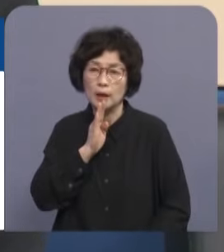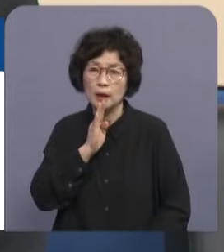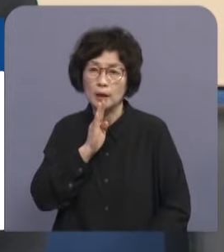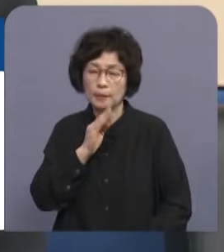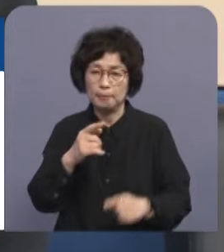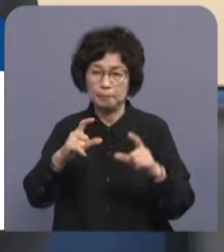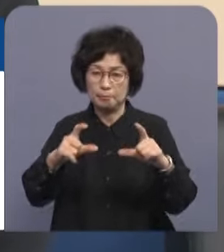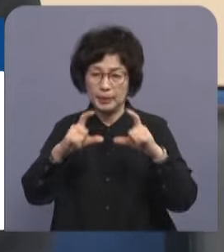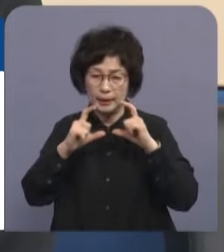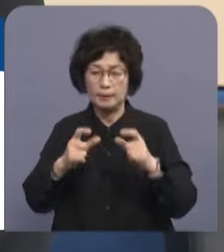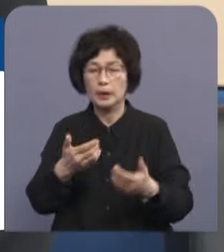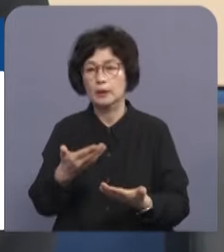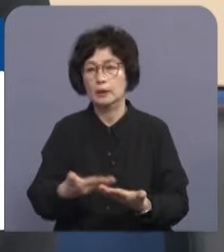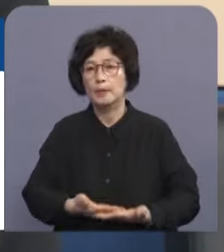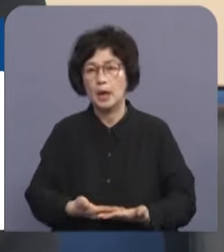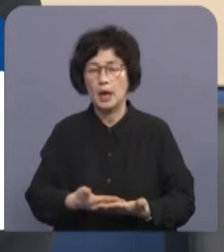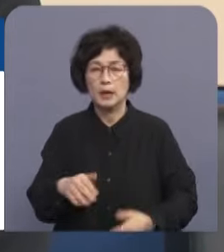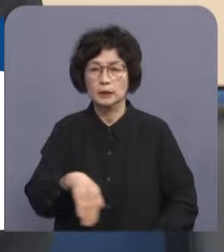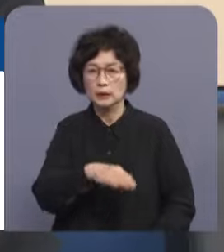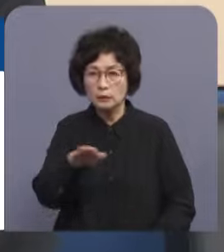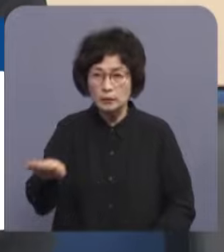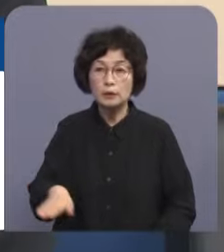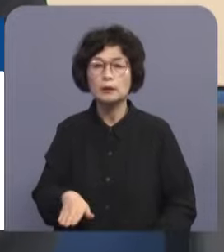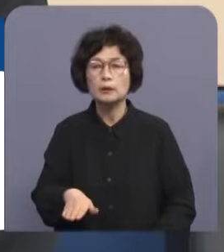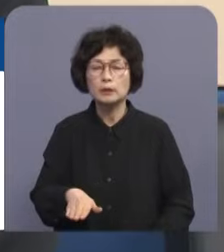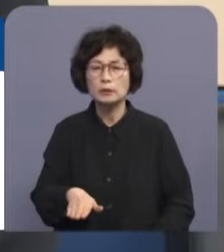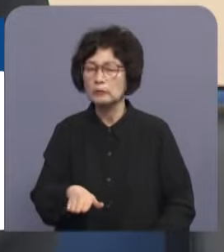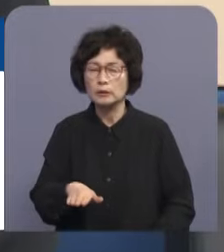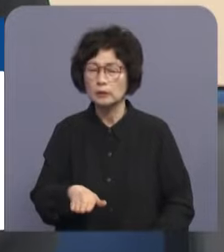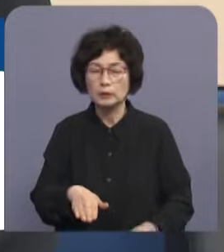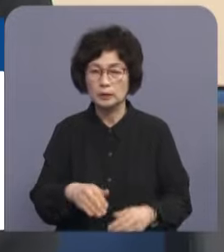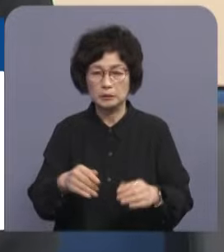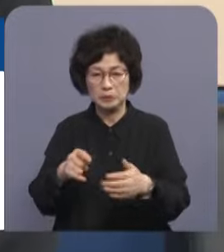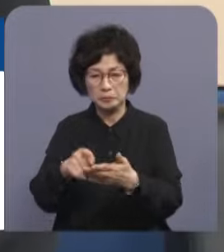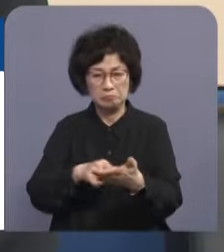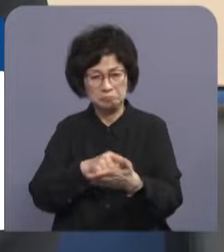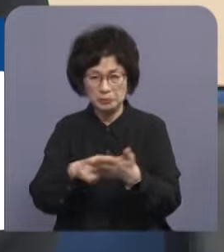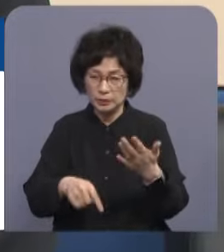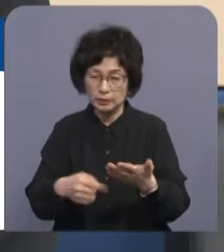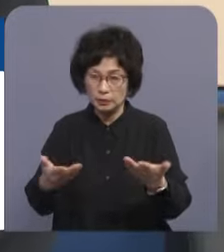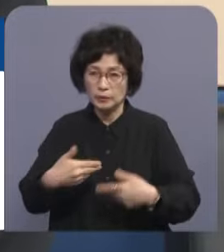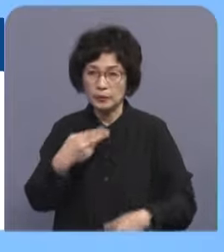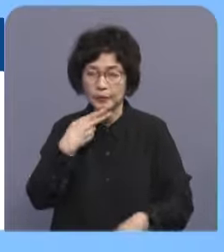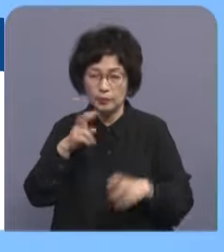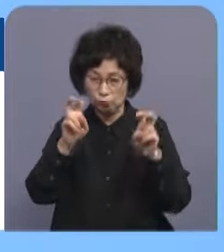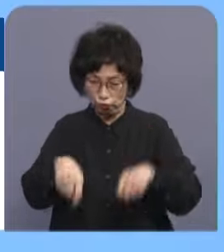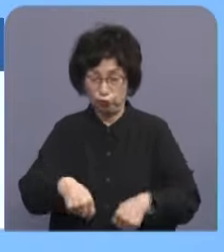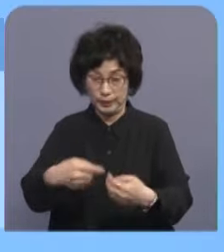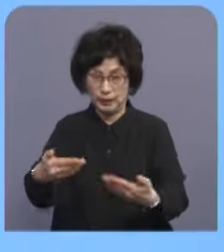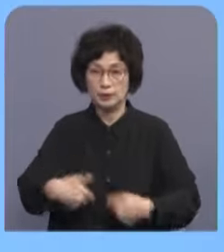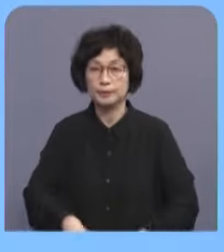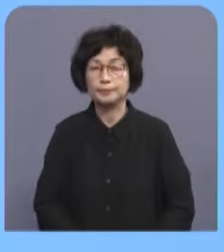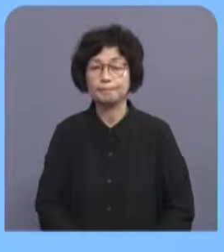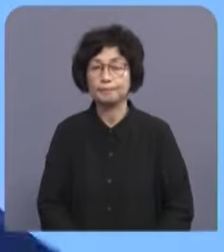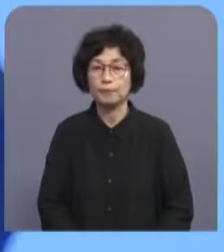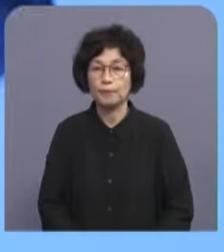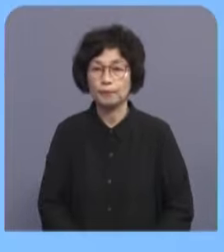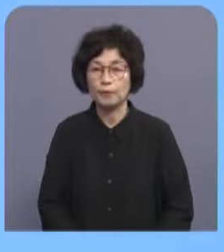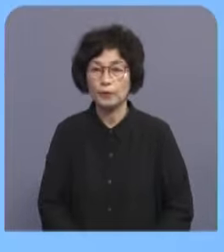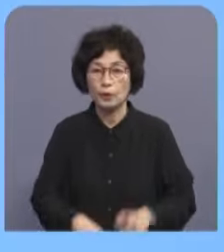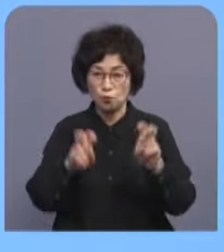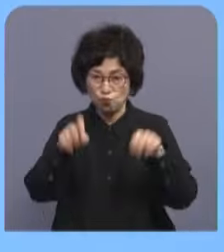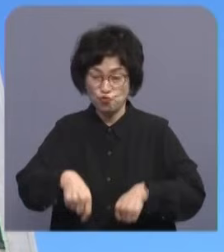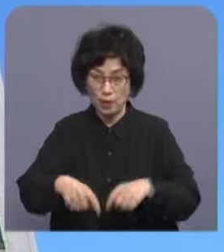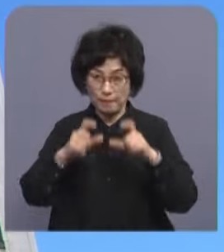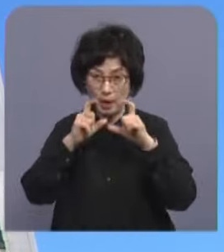판단을 받을 수 있습니다 근데 저희는 이제 그런게 전혀 없었기 때문에 무효 판정을 아예 받은 것이고이 따르는 임금 피크제 무효